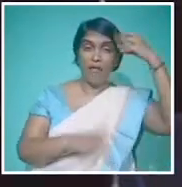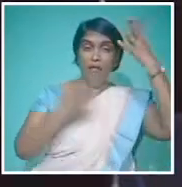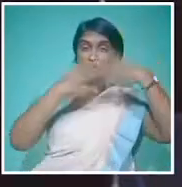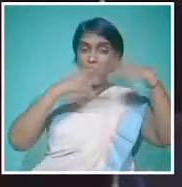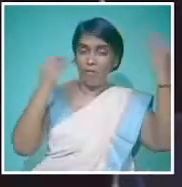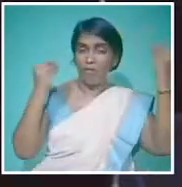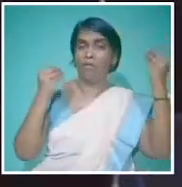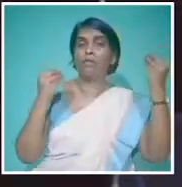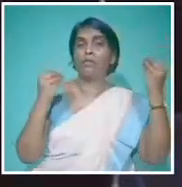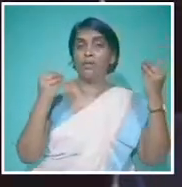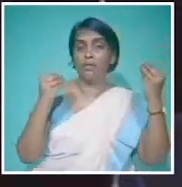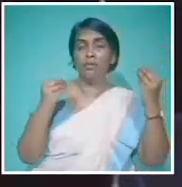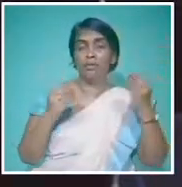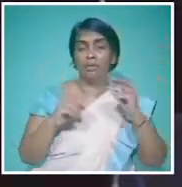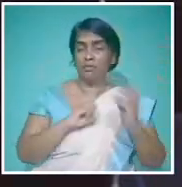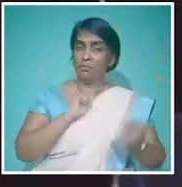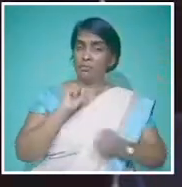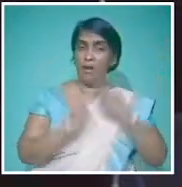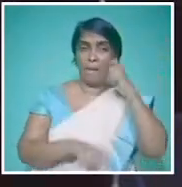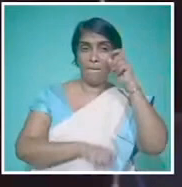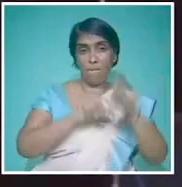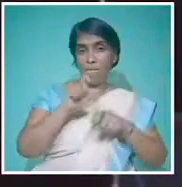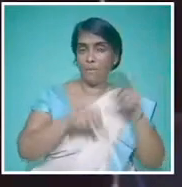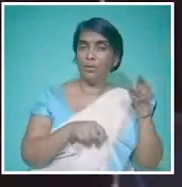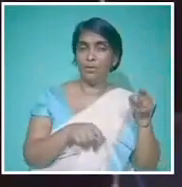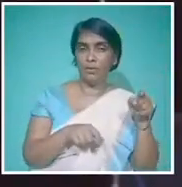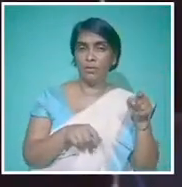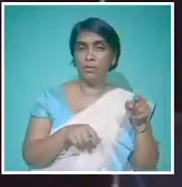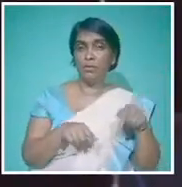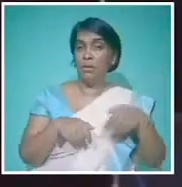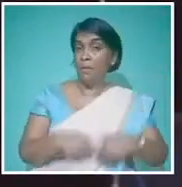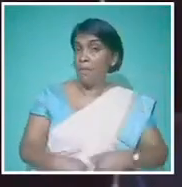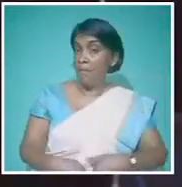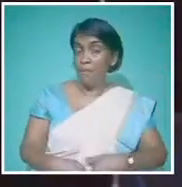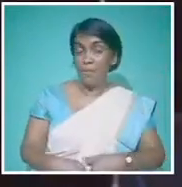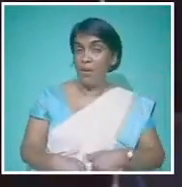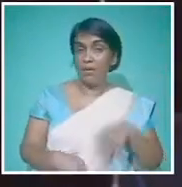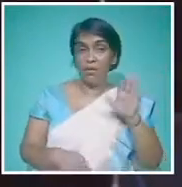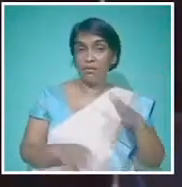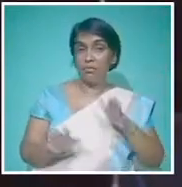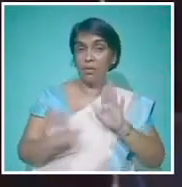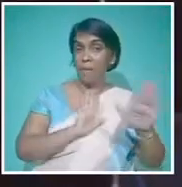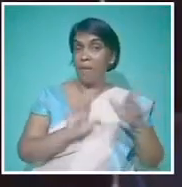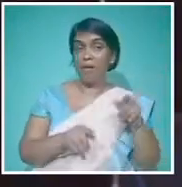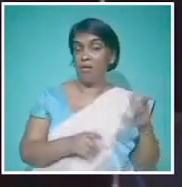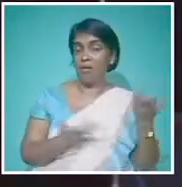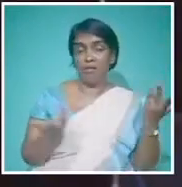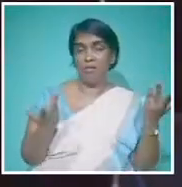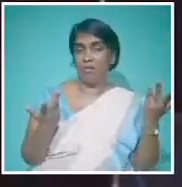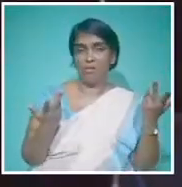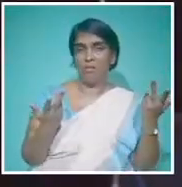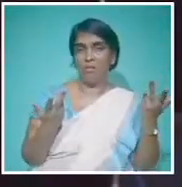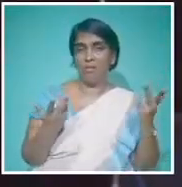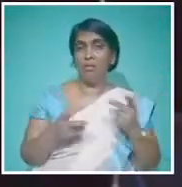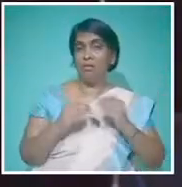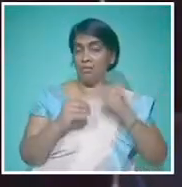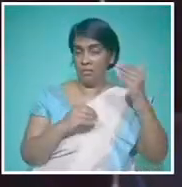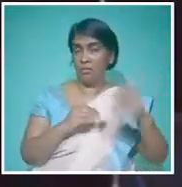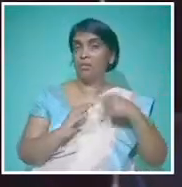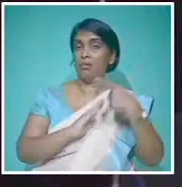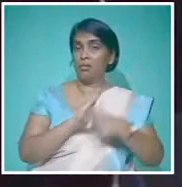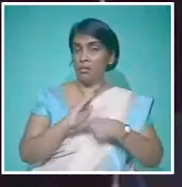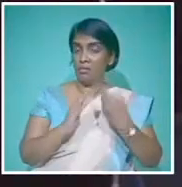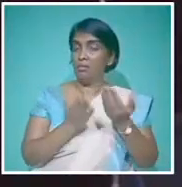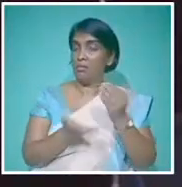කැපීමත් එක්ක ආවේගය ඇති වෙච්ච මිනිස්සු. බඩගින්න විසින් මෙහෙවන්නද මිනිස්සු නෙවෙයි. ඊළඟට මේ